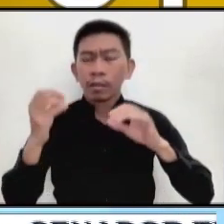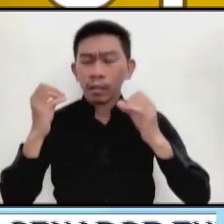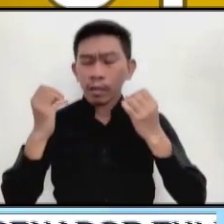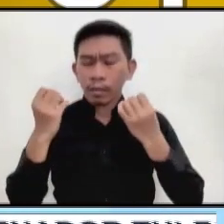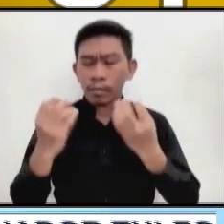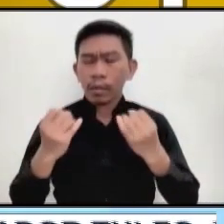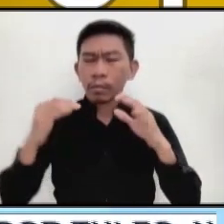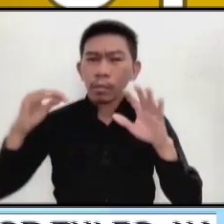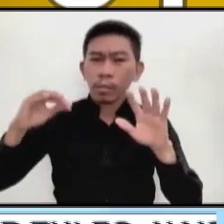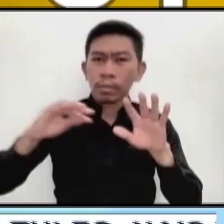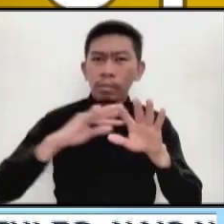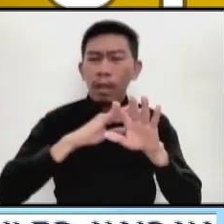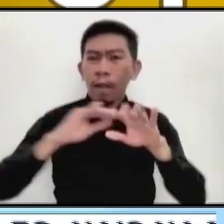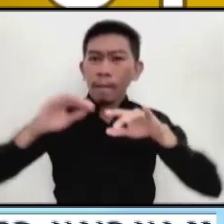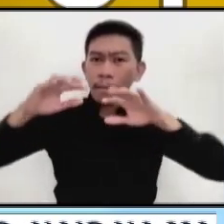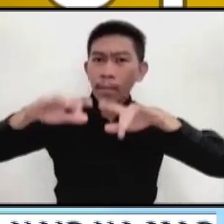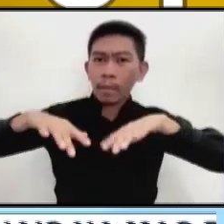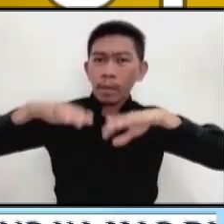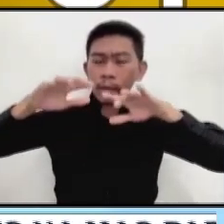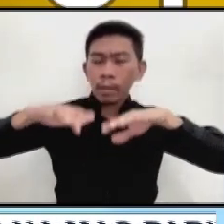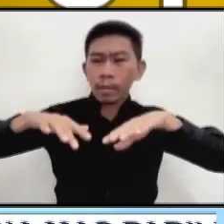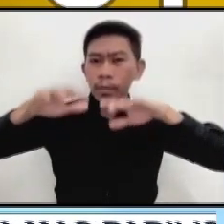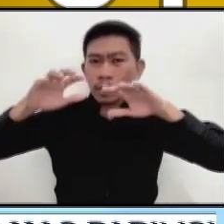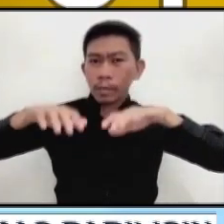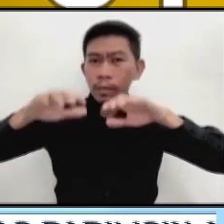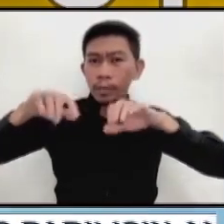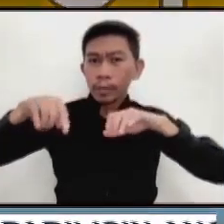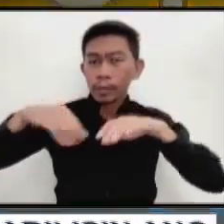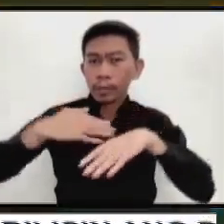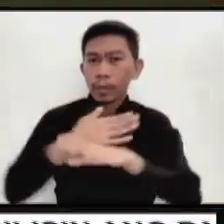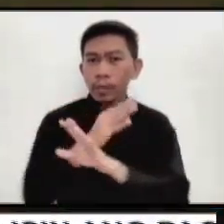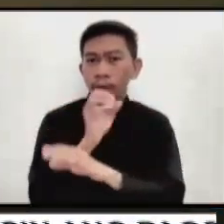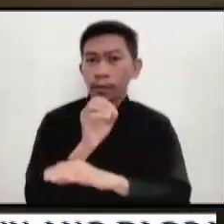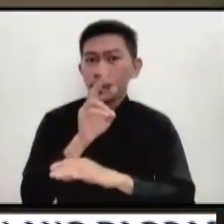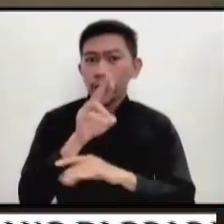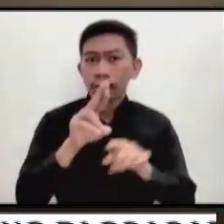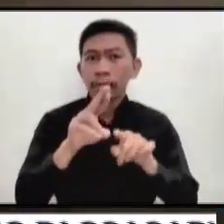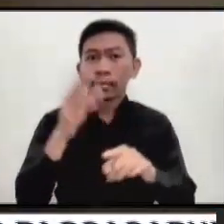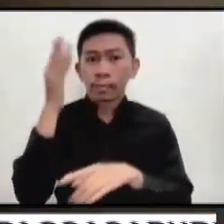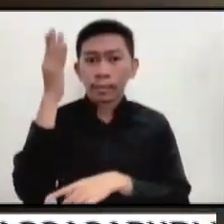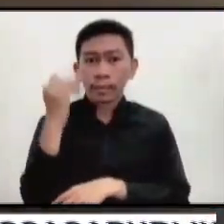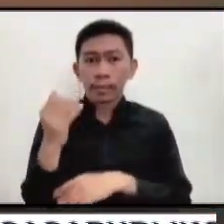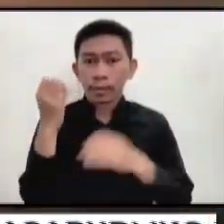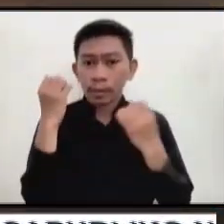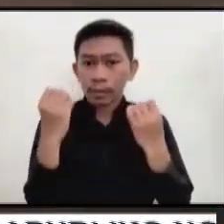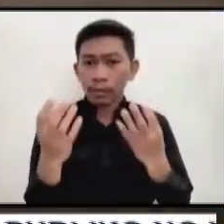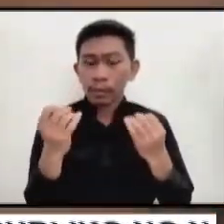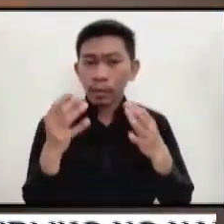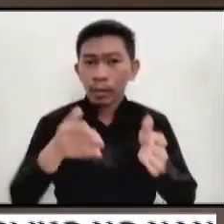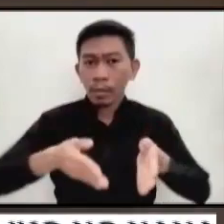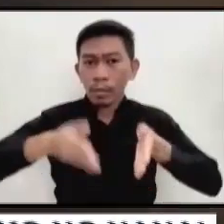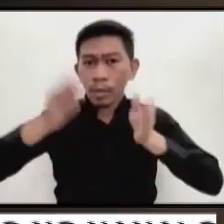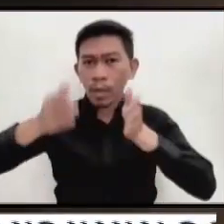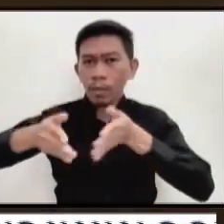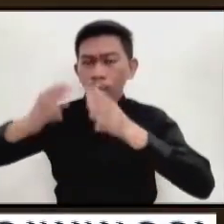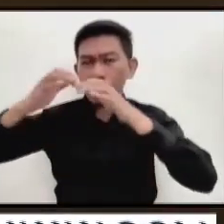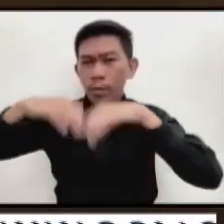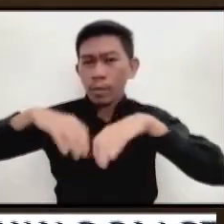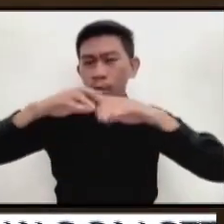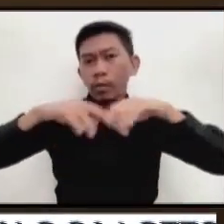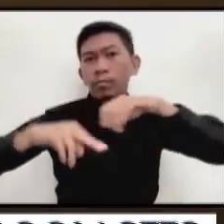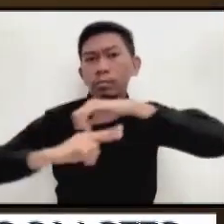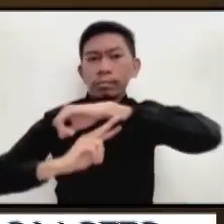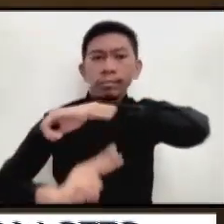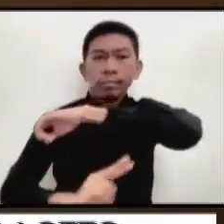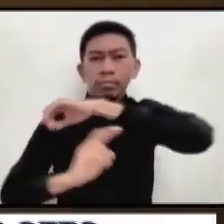sa lalawigan ng Davao Oriental. Marami na rin pong mga infrastructure ang natira, mga tulay, marami din